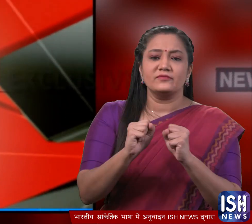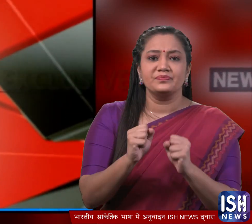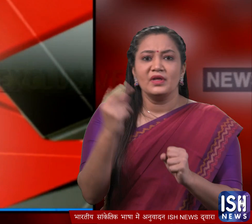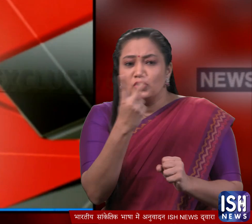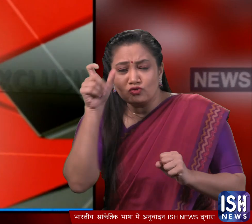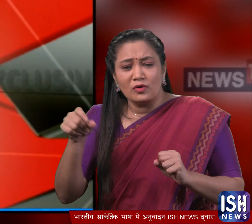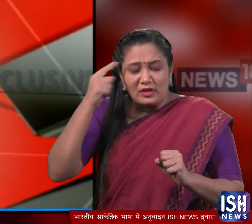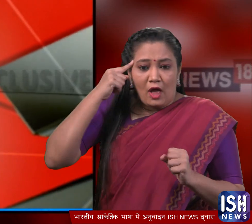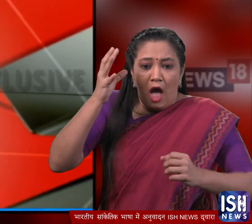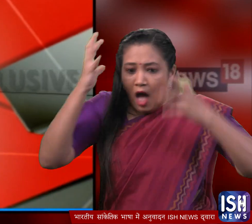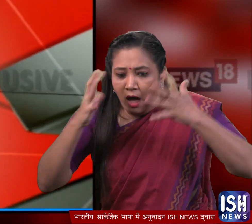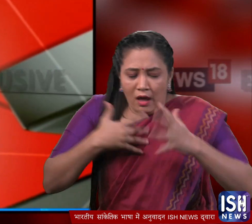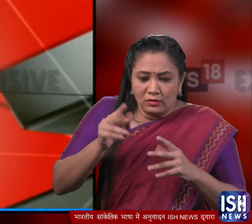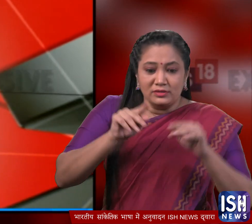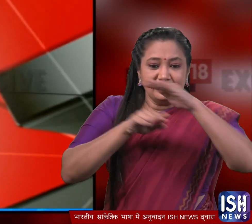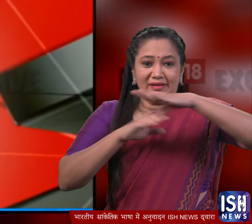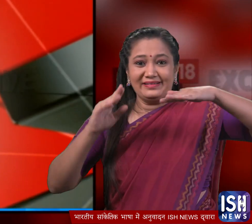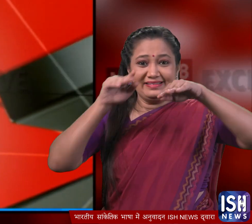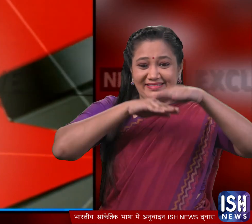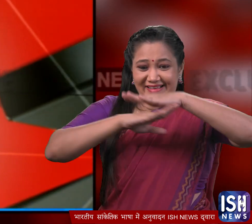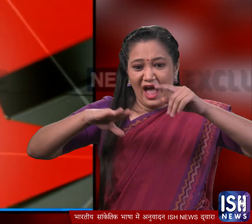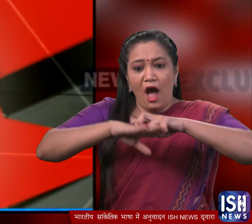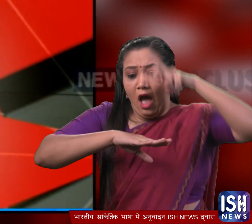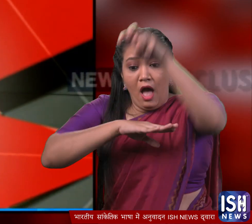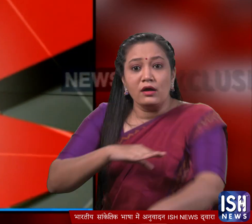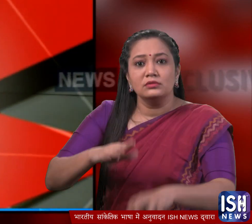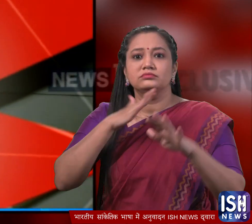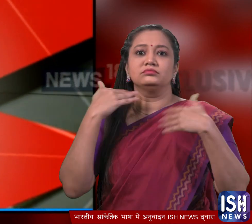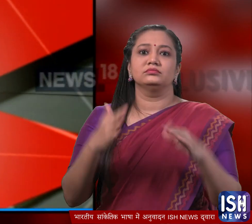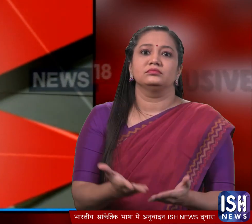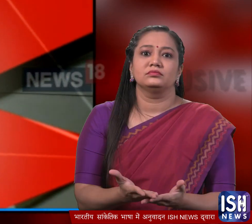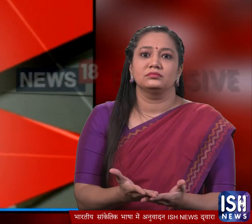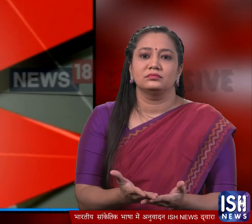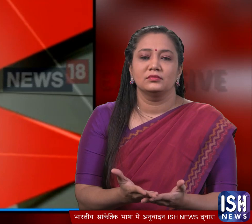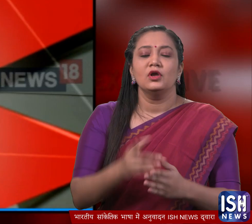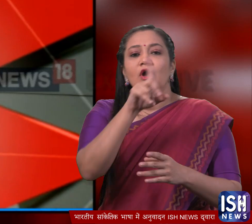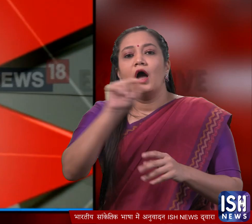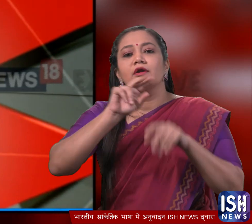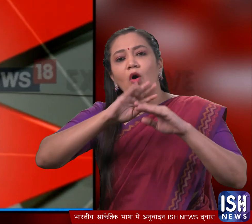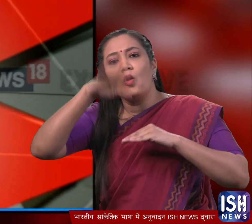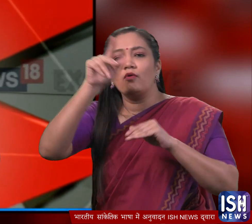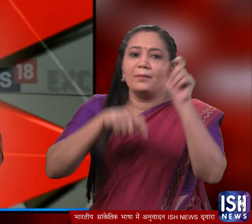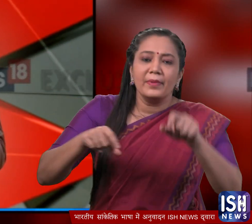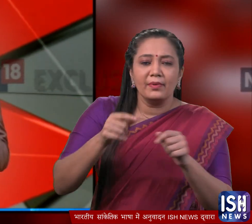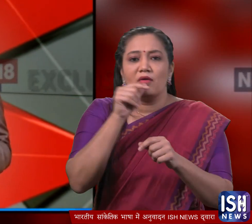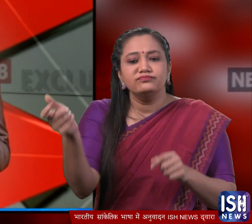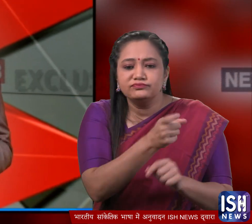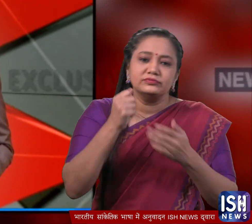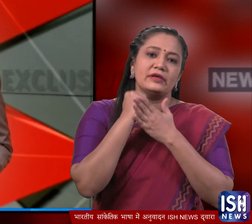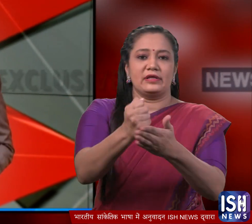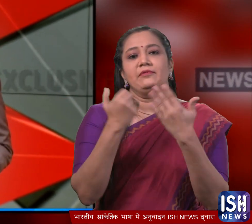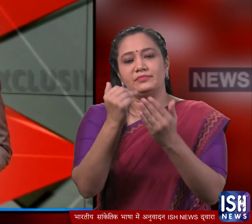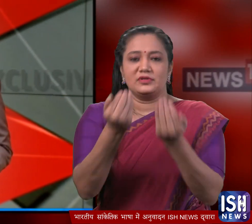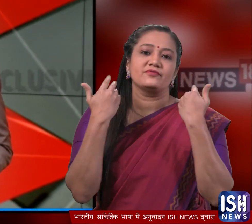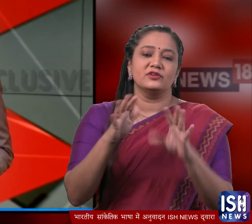मजदूरों ने बदहवासी में फैक्ट्री की ऊपरी मंजिल से छलांग लगा दी, जिनकी मौत हो गई। जबकि 100 से ज्यादा लोगों को दमकल कर्मियों ने